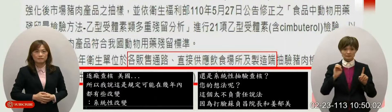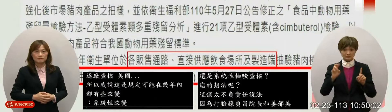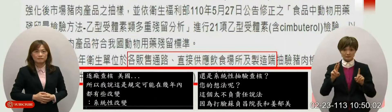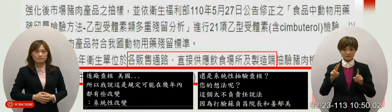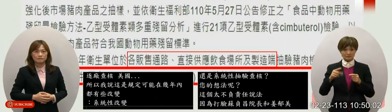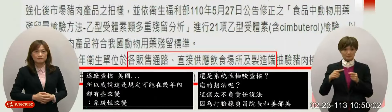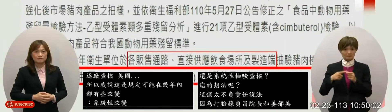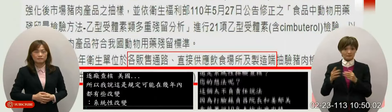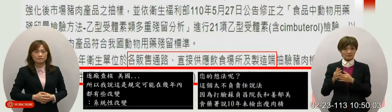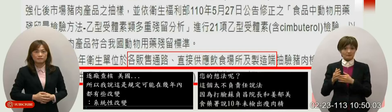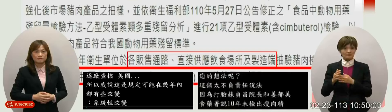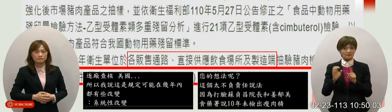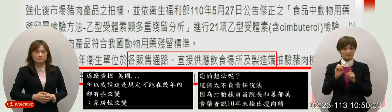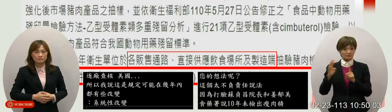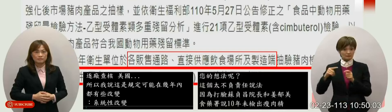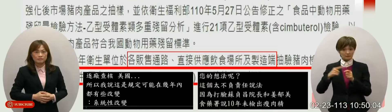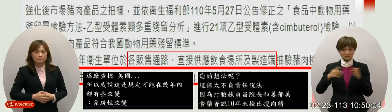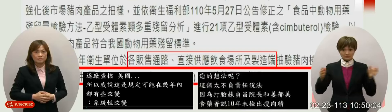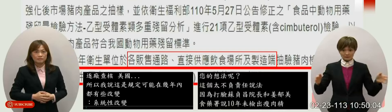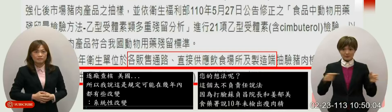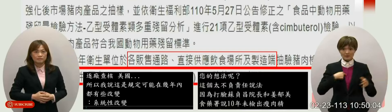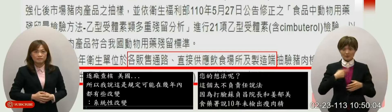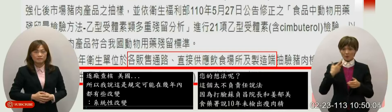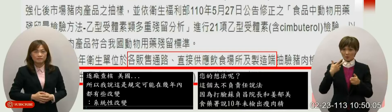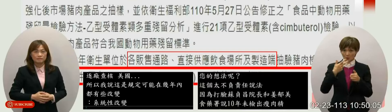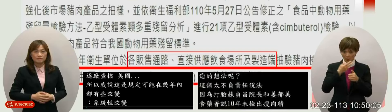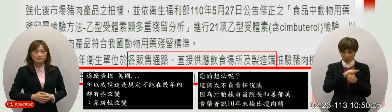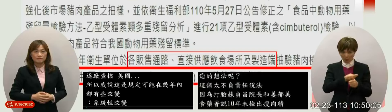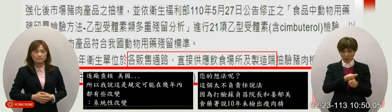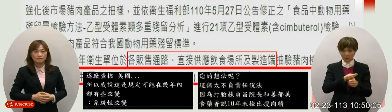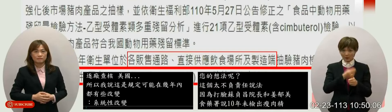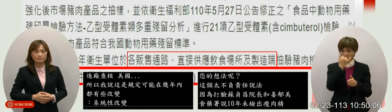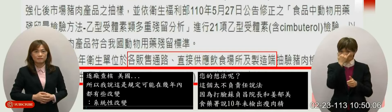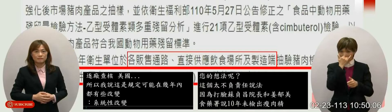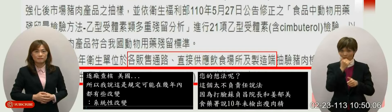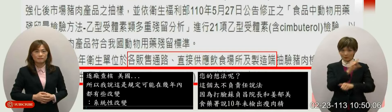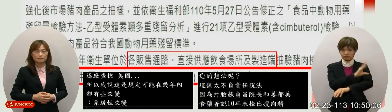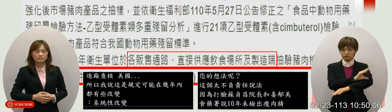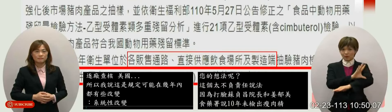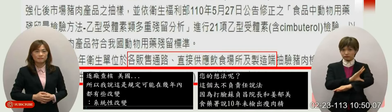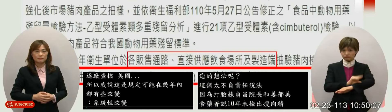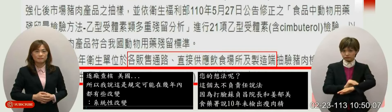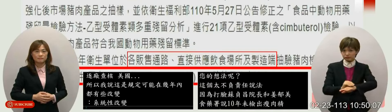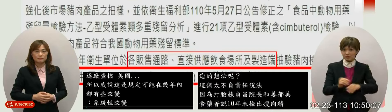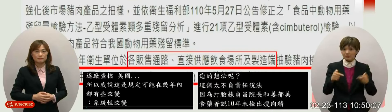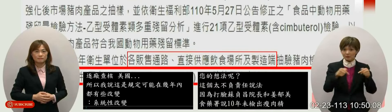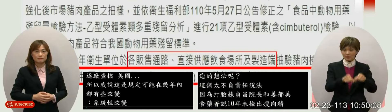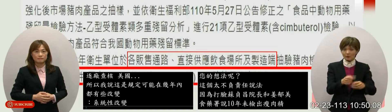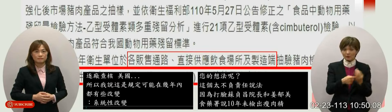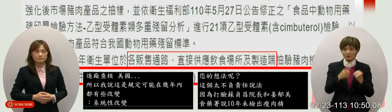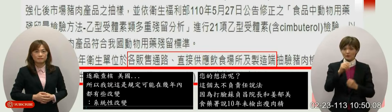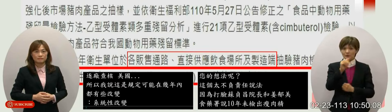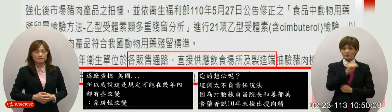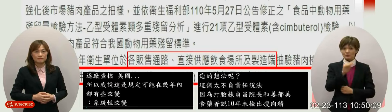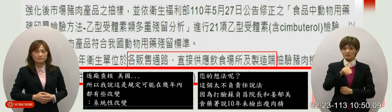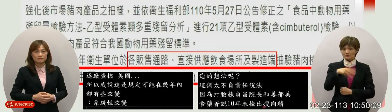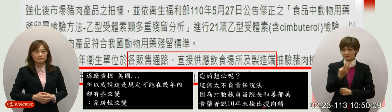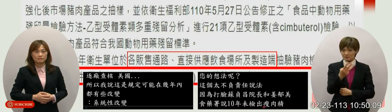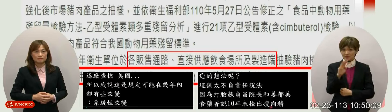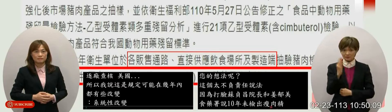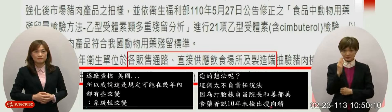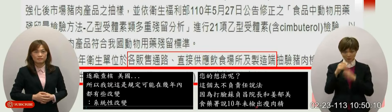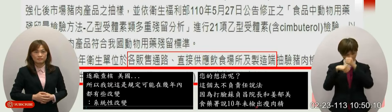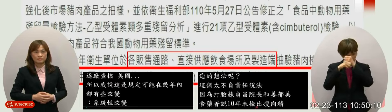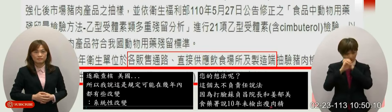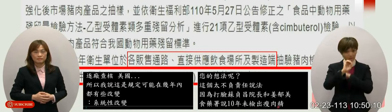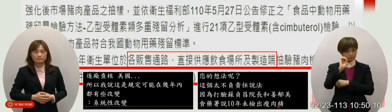验乙型受体素，也就是瘦肉精，总共19300件，结果均未检出，这是他2月发的